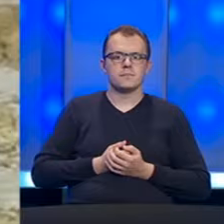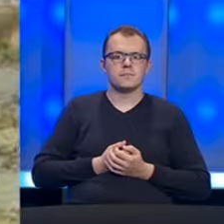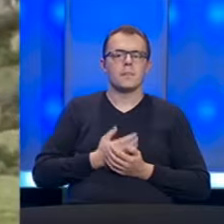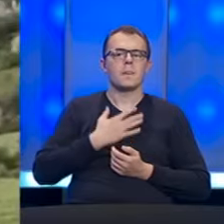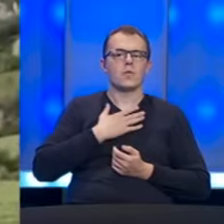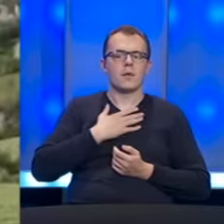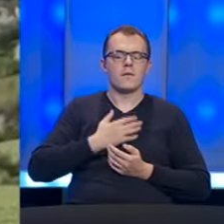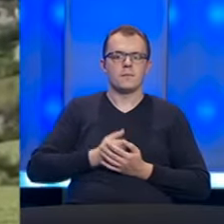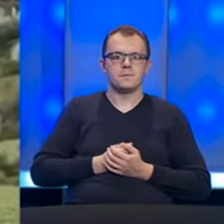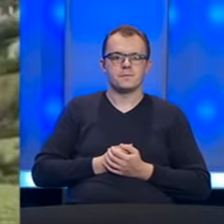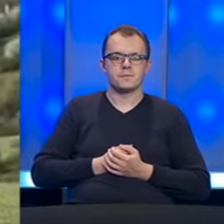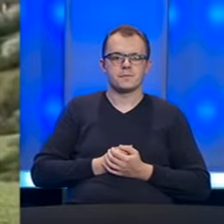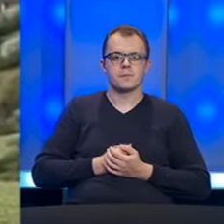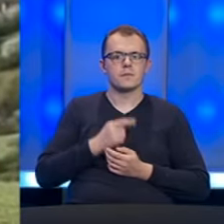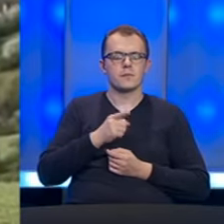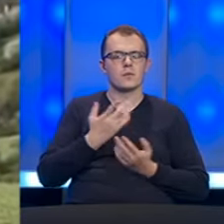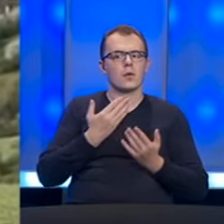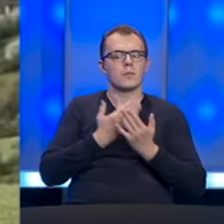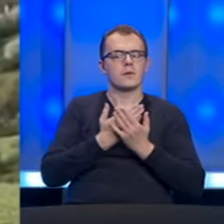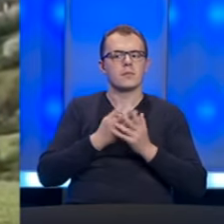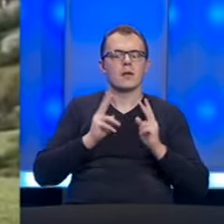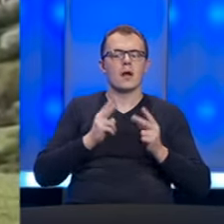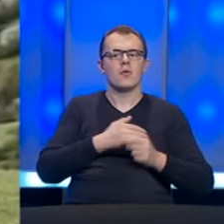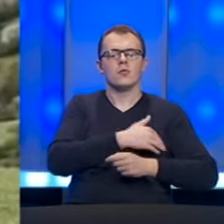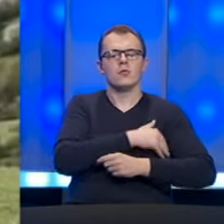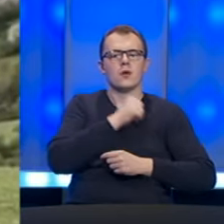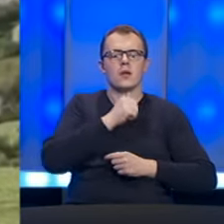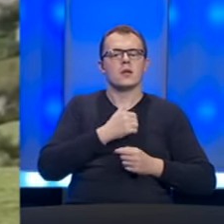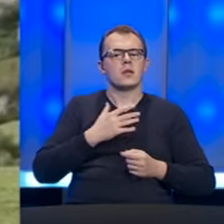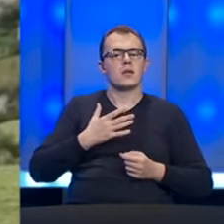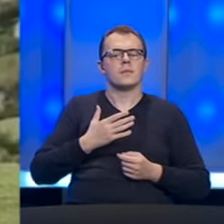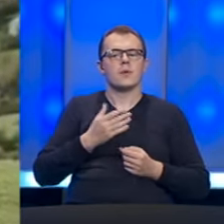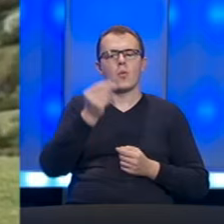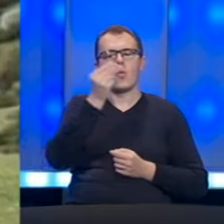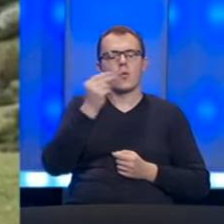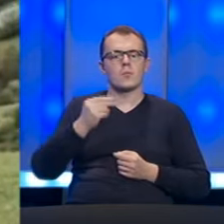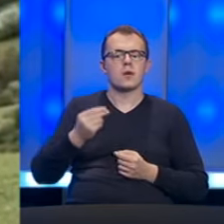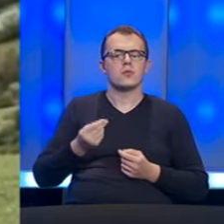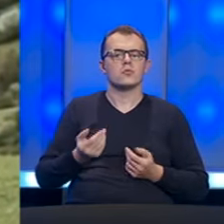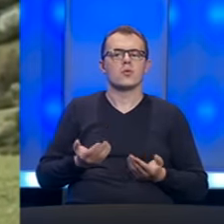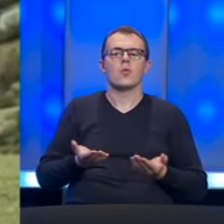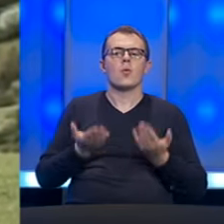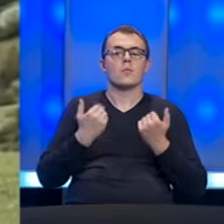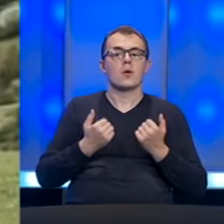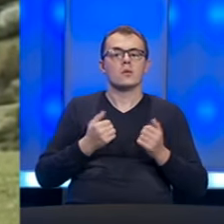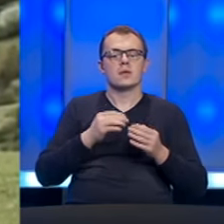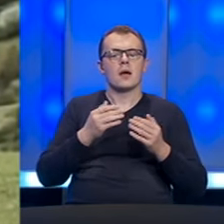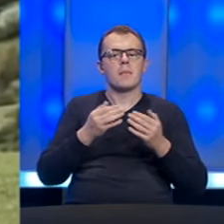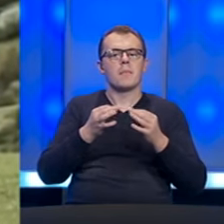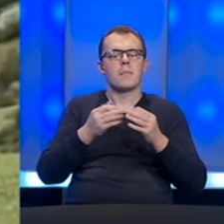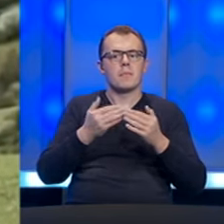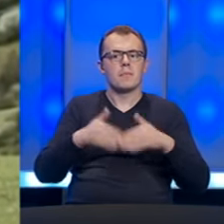ljubav. Ovo je primjer kako kultura i umjetnost uvijek, uprkos preprekama, uspijeva da dođe do